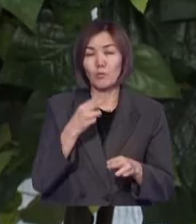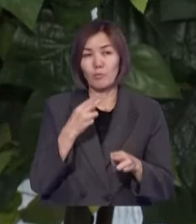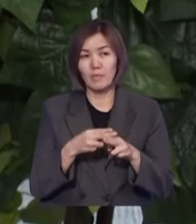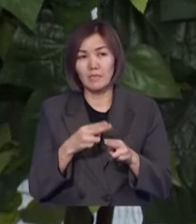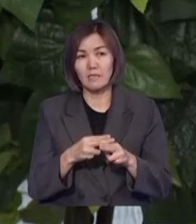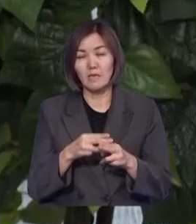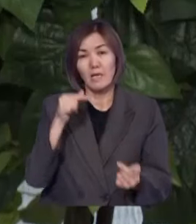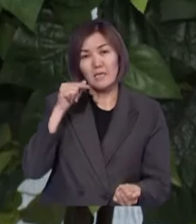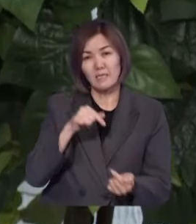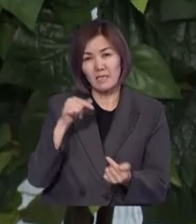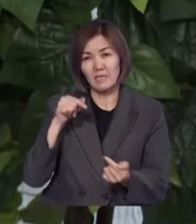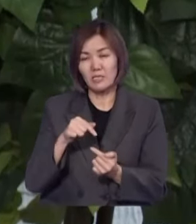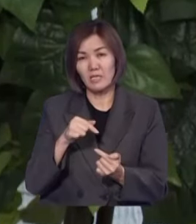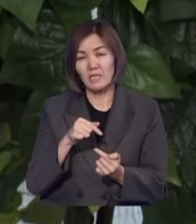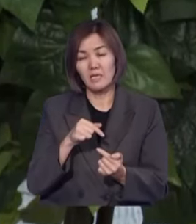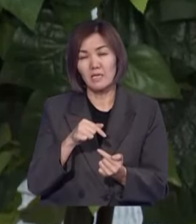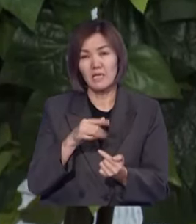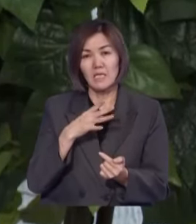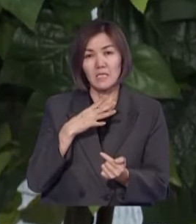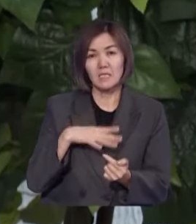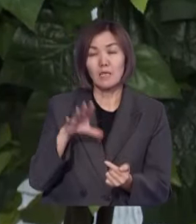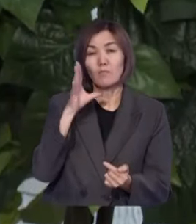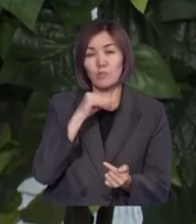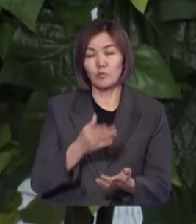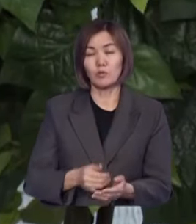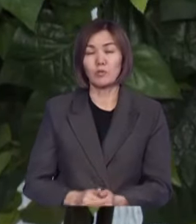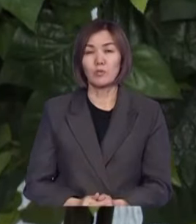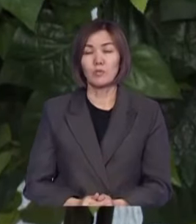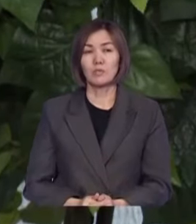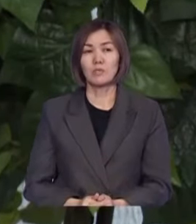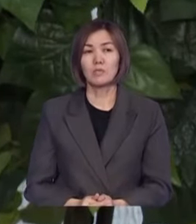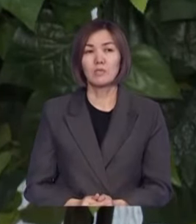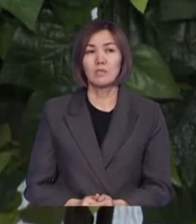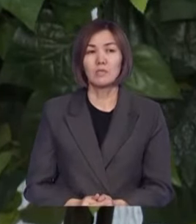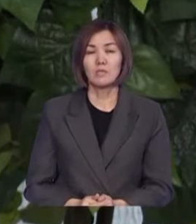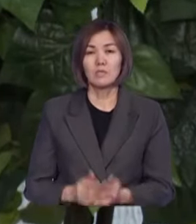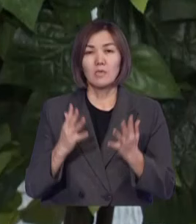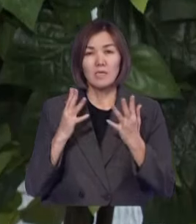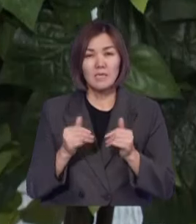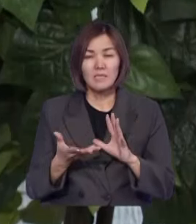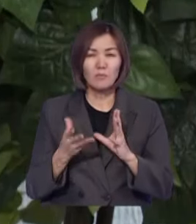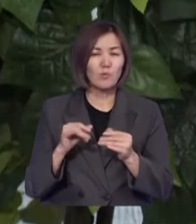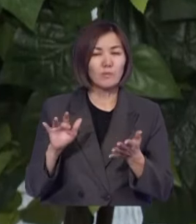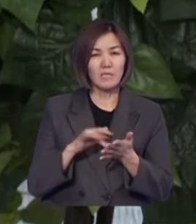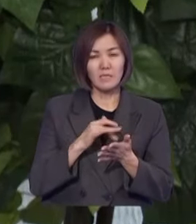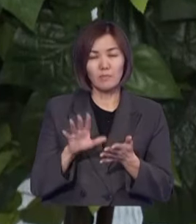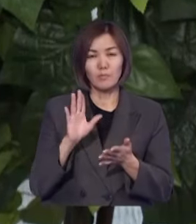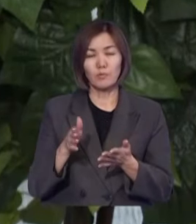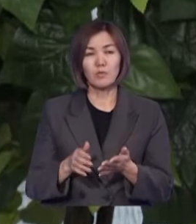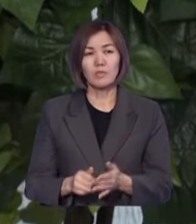бетонның сатнашыны дейді ғой, бір-біріне қанша бетон болу керек, қандай арматура, қандай есеппен бәрі салынған болады да,